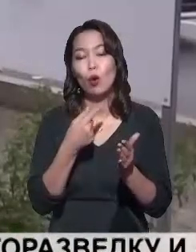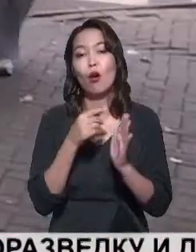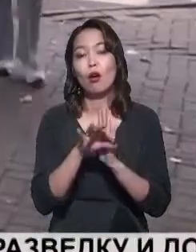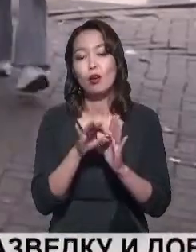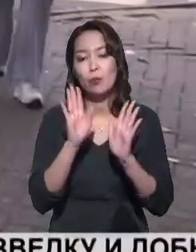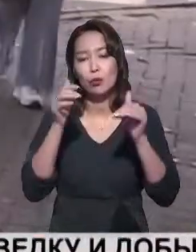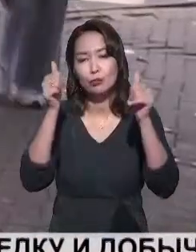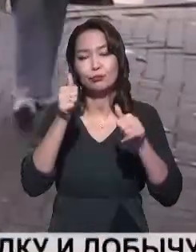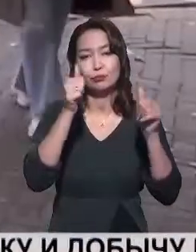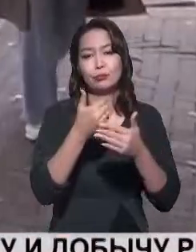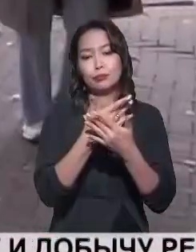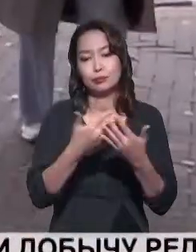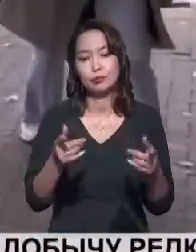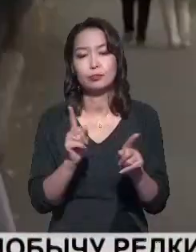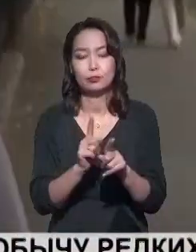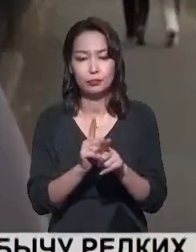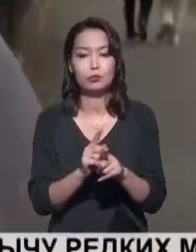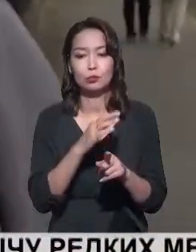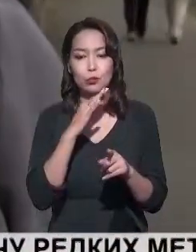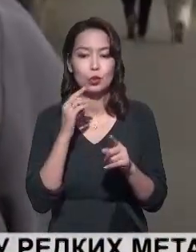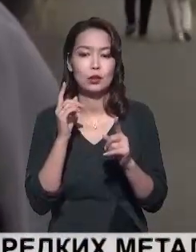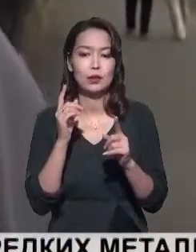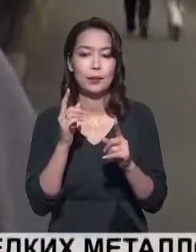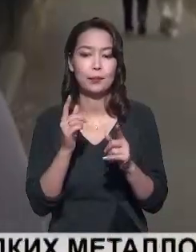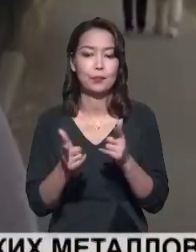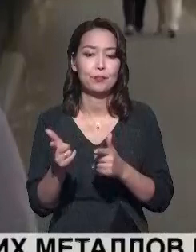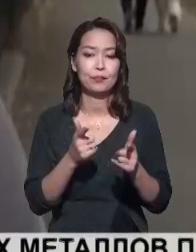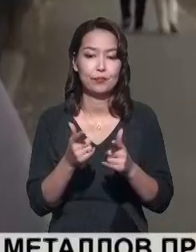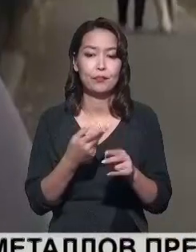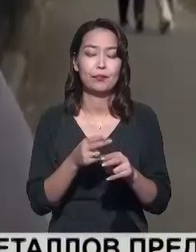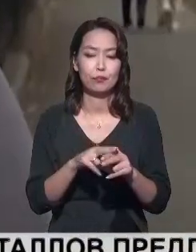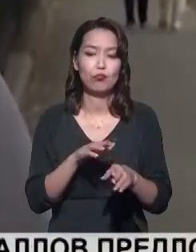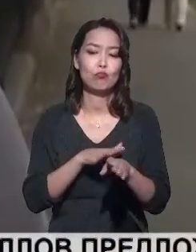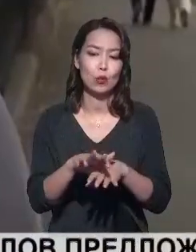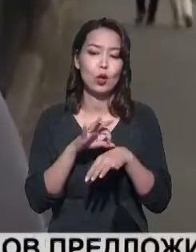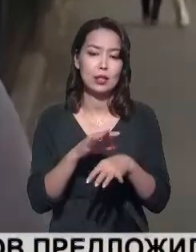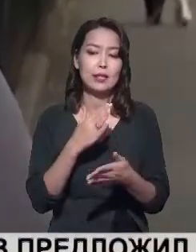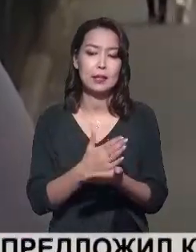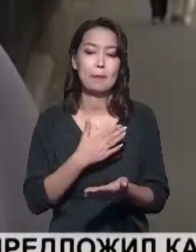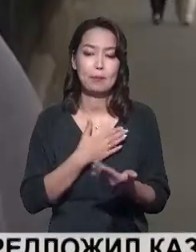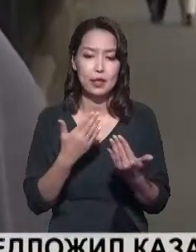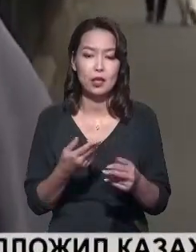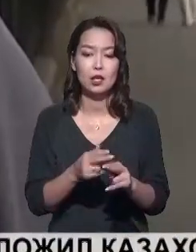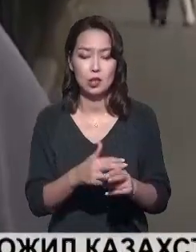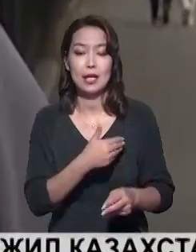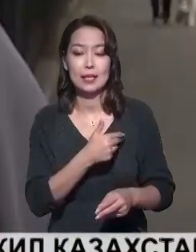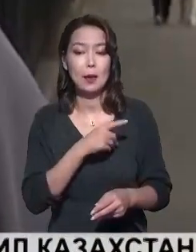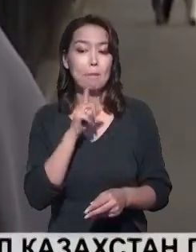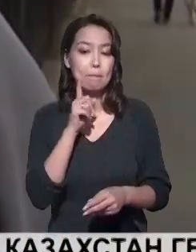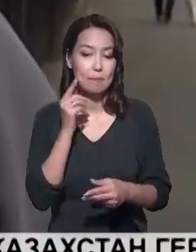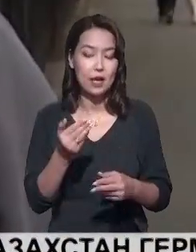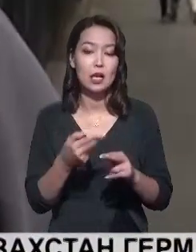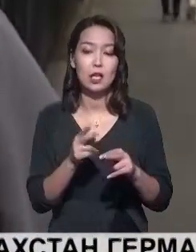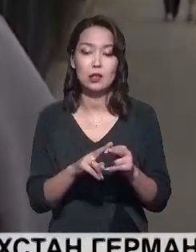будут развешены более чем на 500 стендах. Подготовка к референдуму, конечно, идет полным ходом. И мы, как инициативная молодежь, по собственной